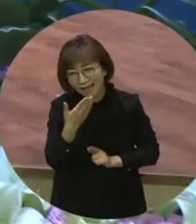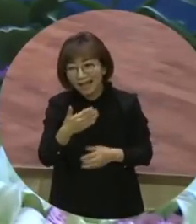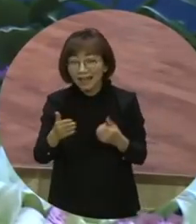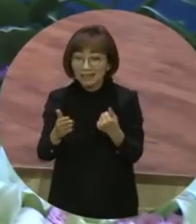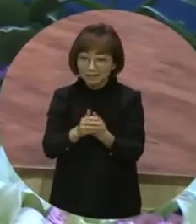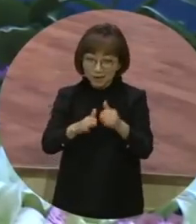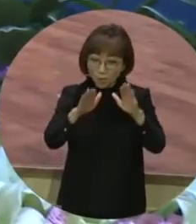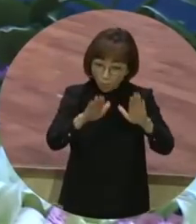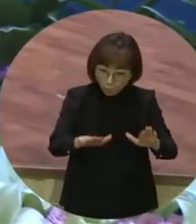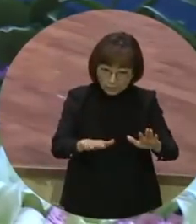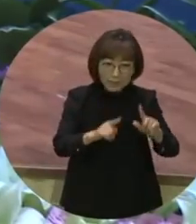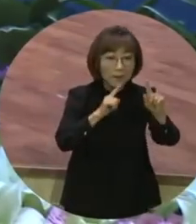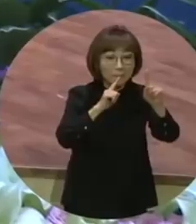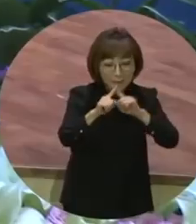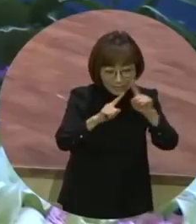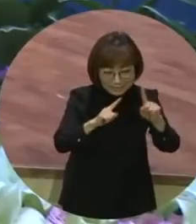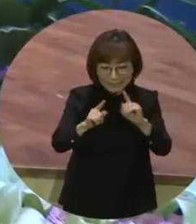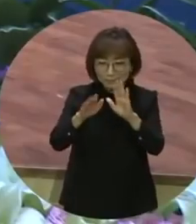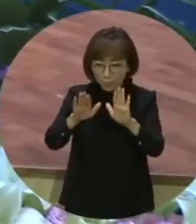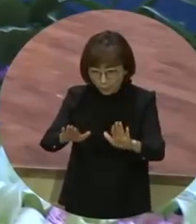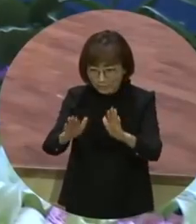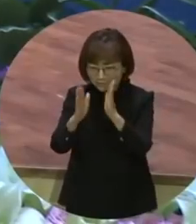오늘의 기도, 오늘의 전도 매일매일